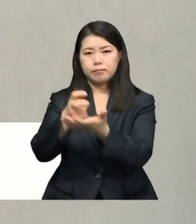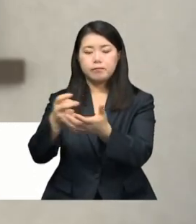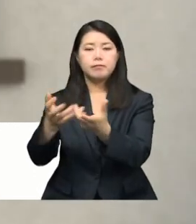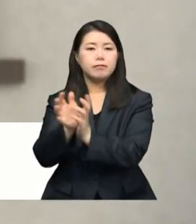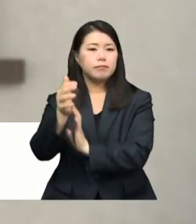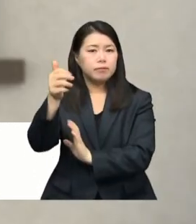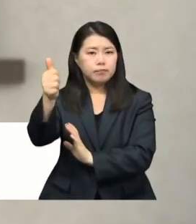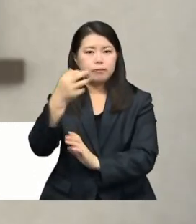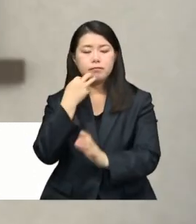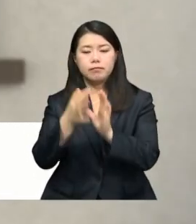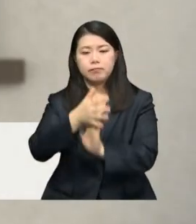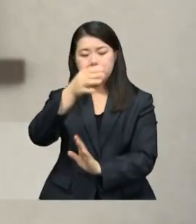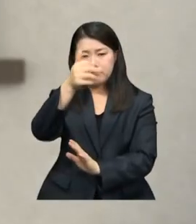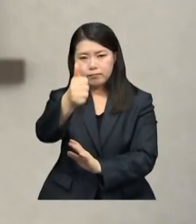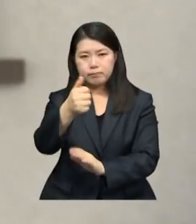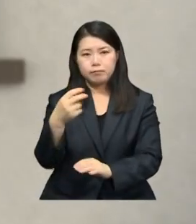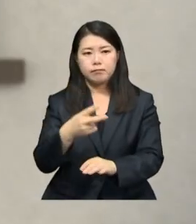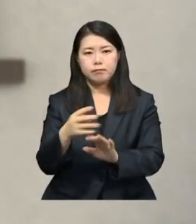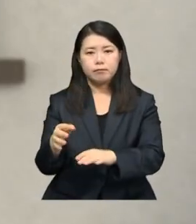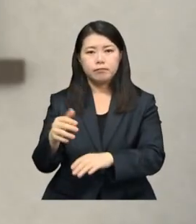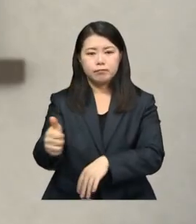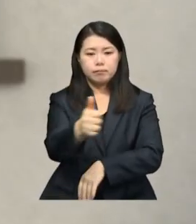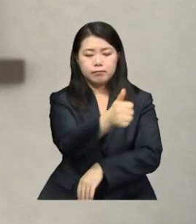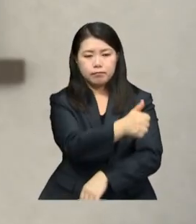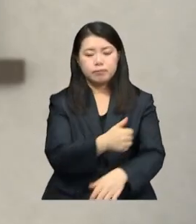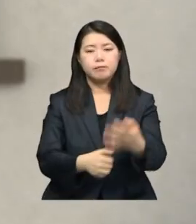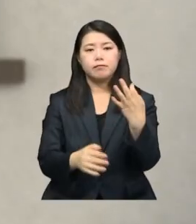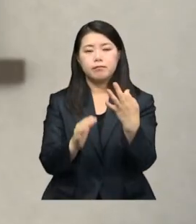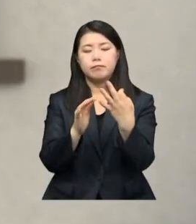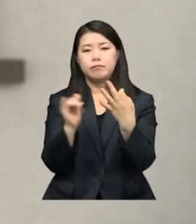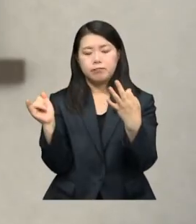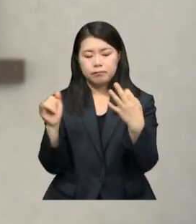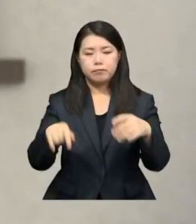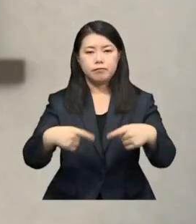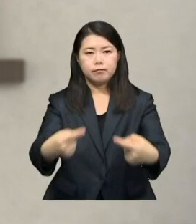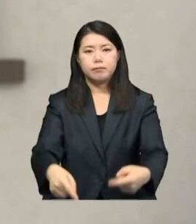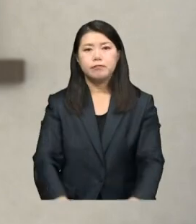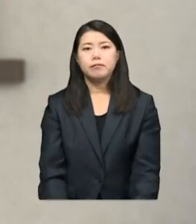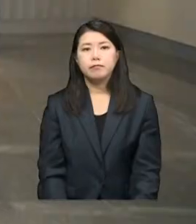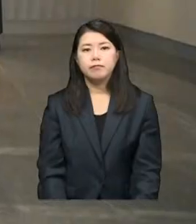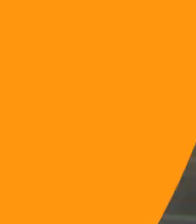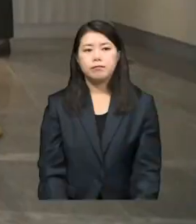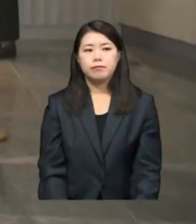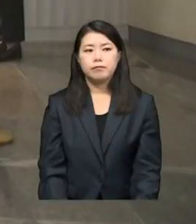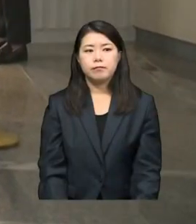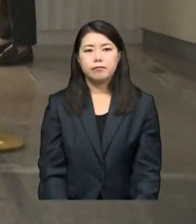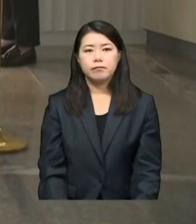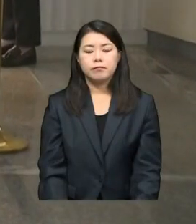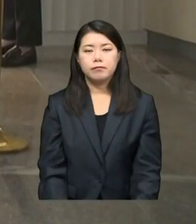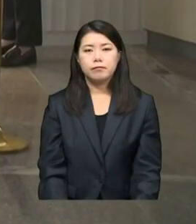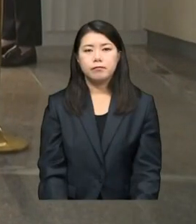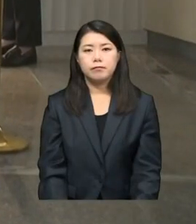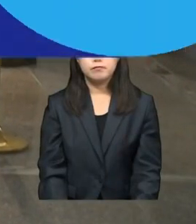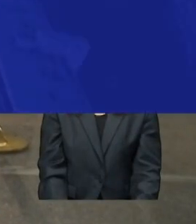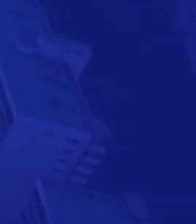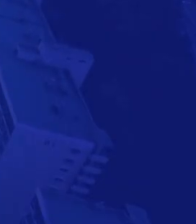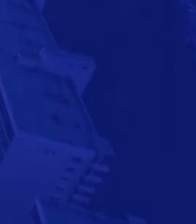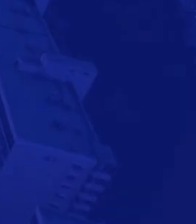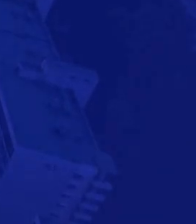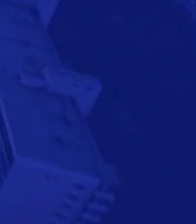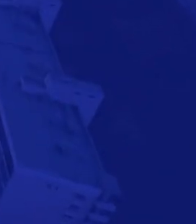장관과 오세훈 서울시장 등 14개 참여 기관 관계자가 참석한 가운데 서울 여성 플라자에서 개최됐습니다